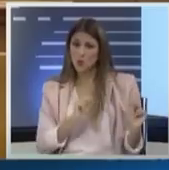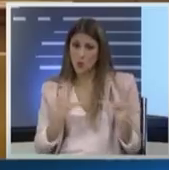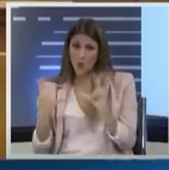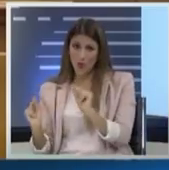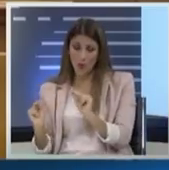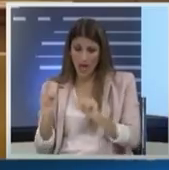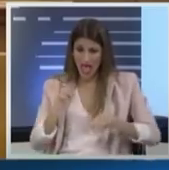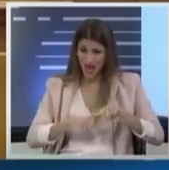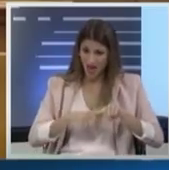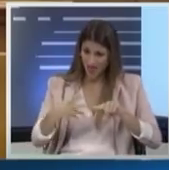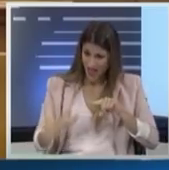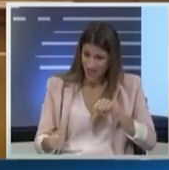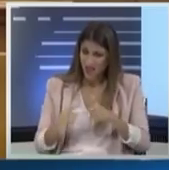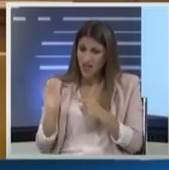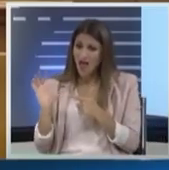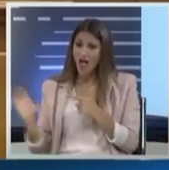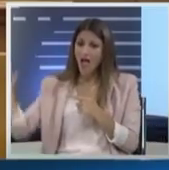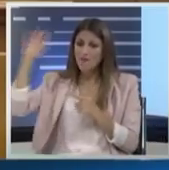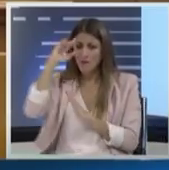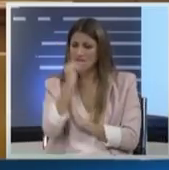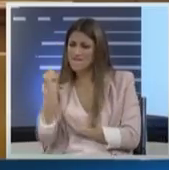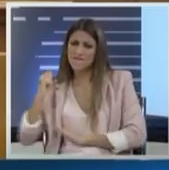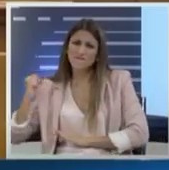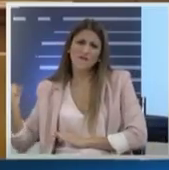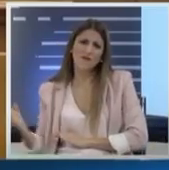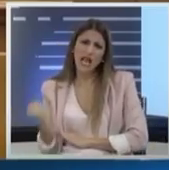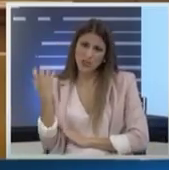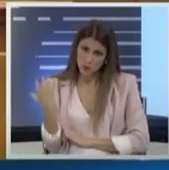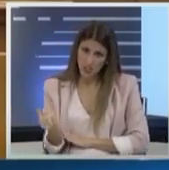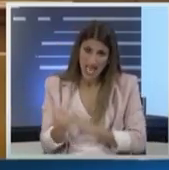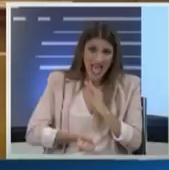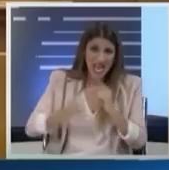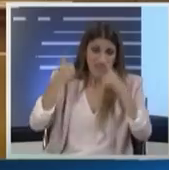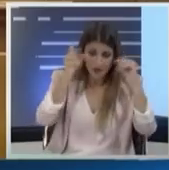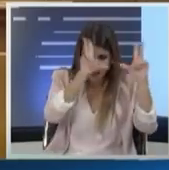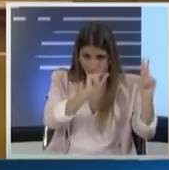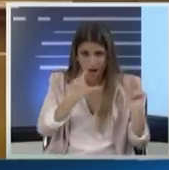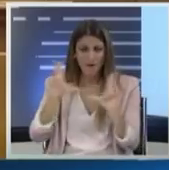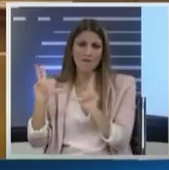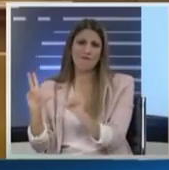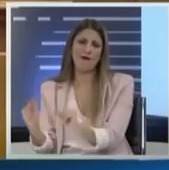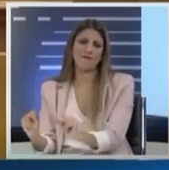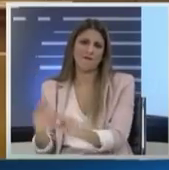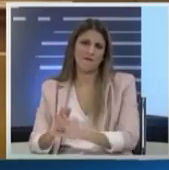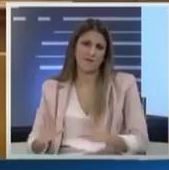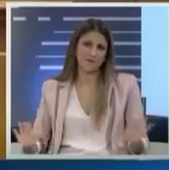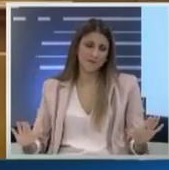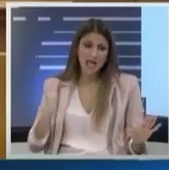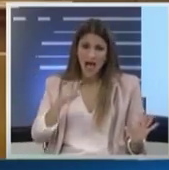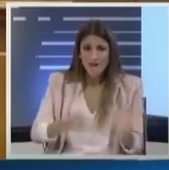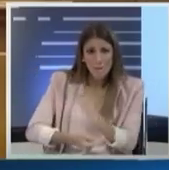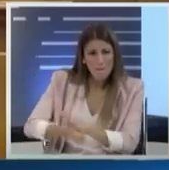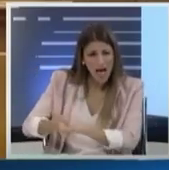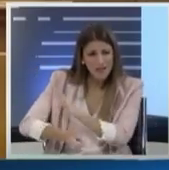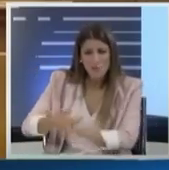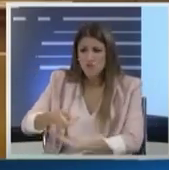Ένωσης. Ταυτίζεστε, δεν ξέρω αν το καταλαβαίνετε ή όχι, με την πιο ακραία σοβινιστική, αντιμεταναστευτική και θα το